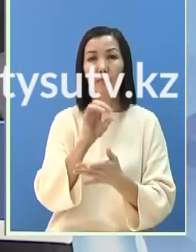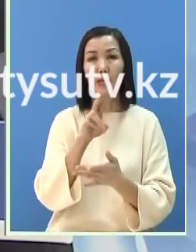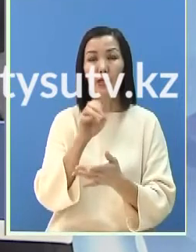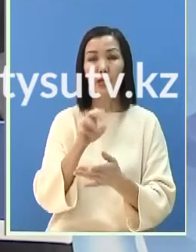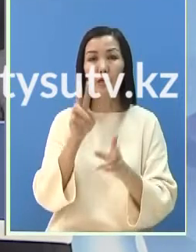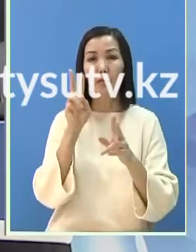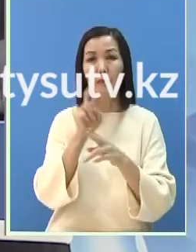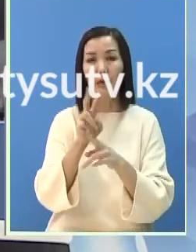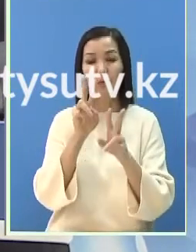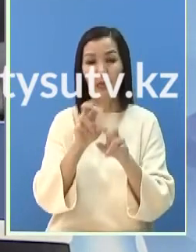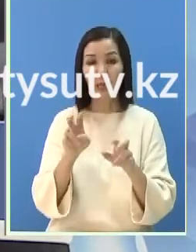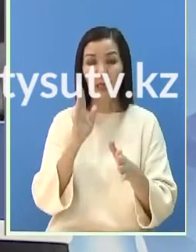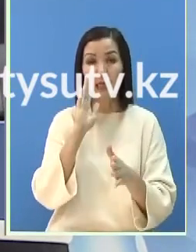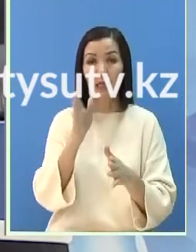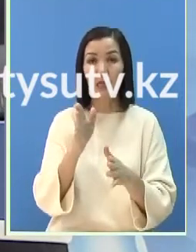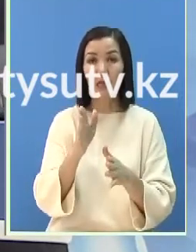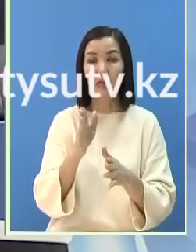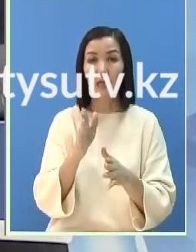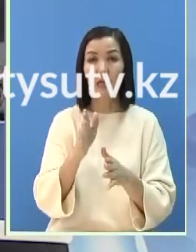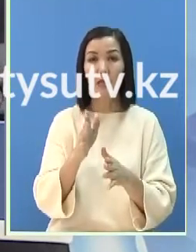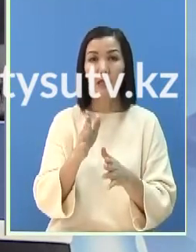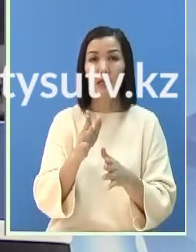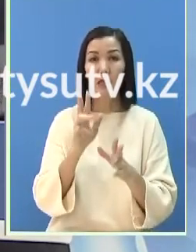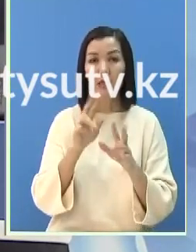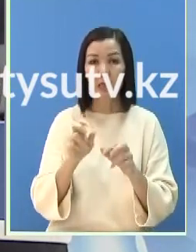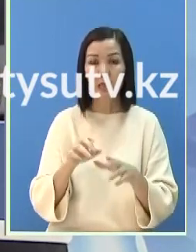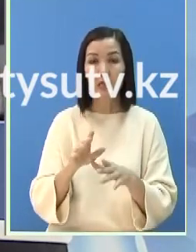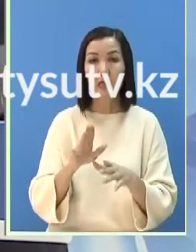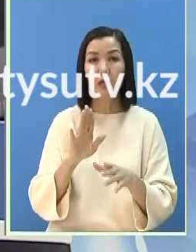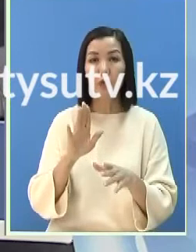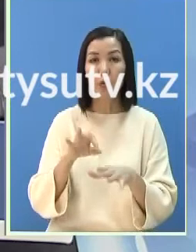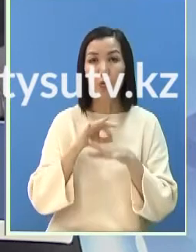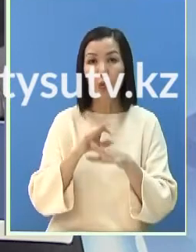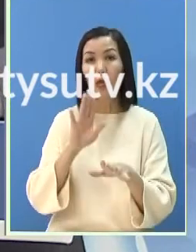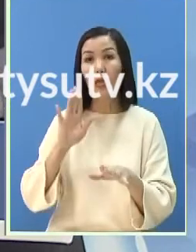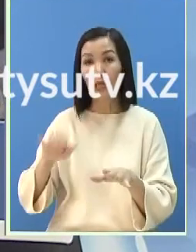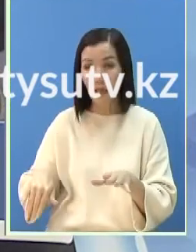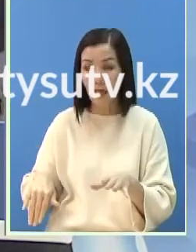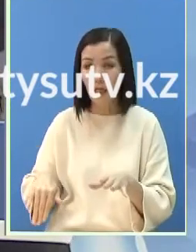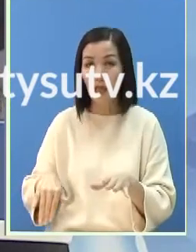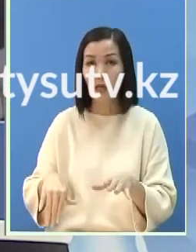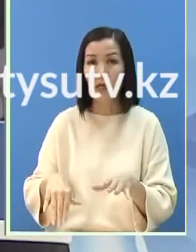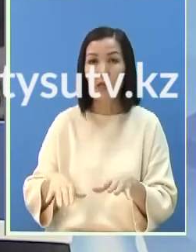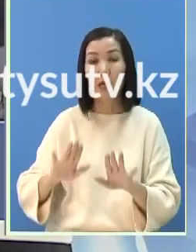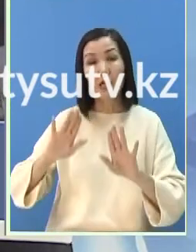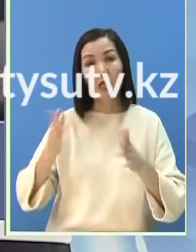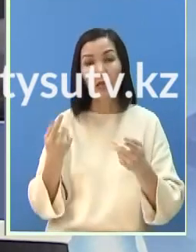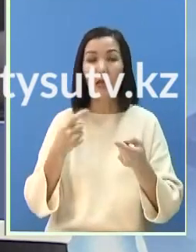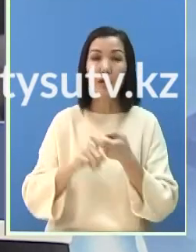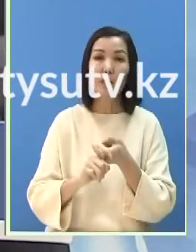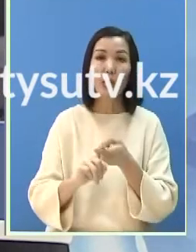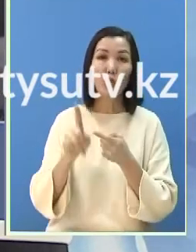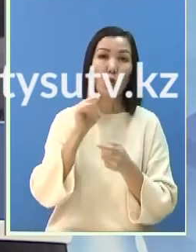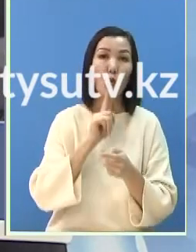тексереді. Ол жердегі жаңағы тексерістен өткеннен кейін бір белгілі жағдайларға байланысты